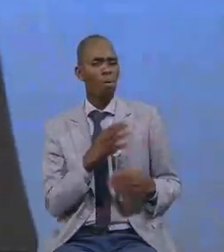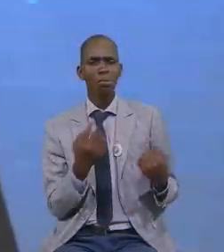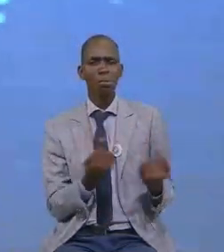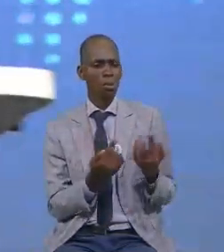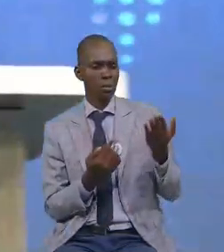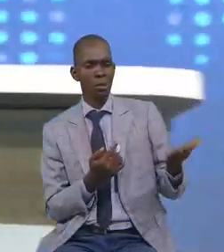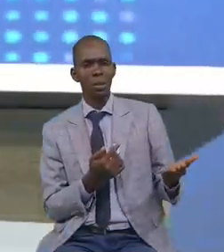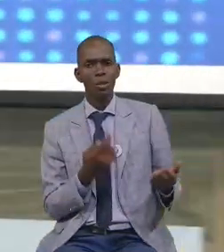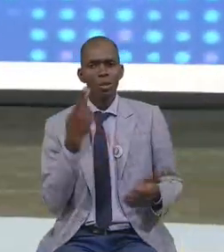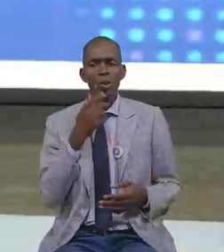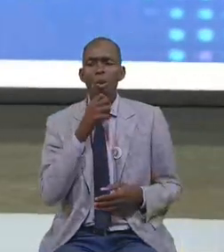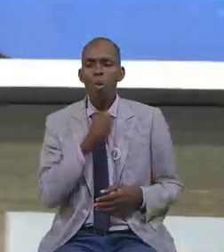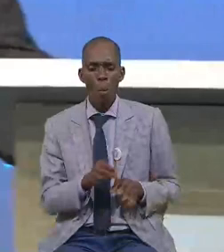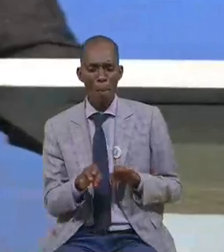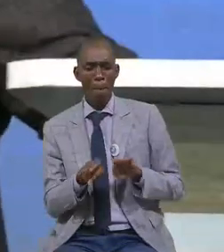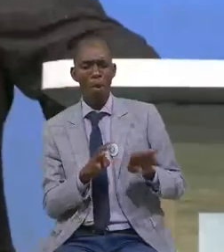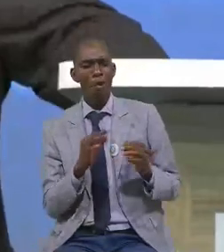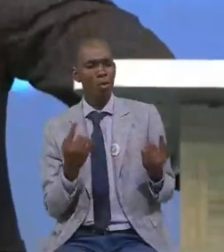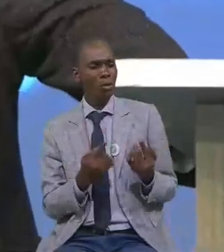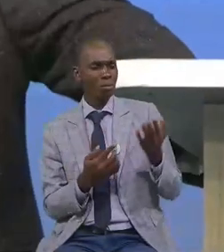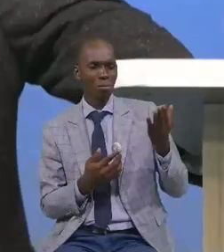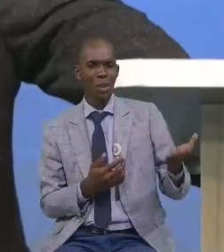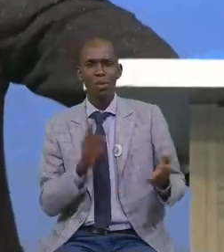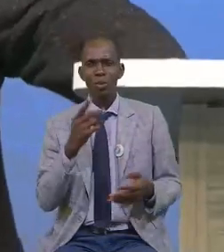toujours le vieux comportement, toujours